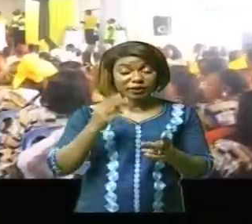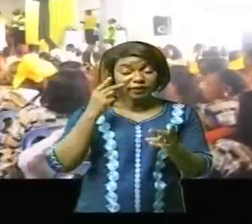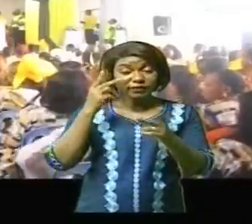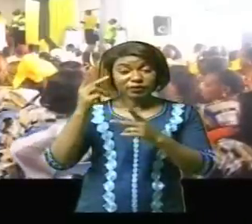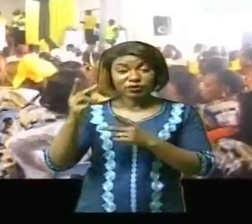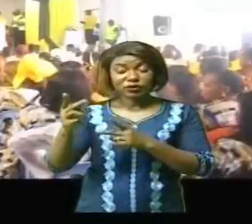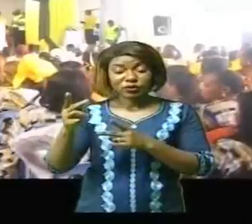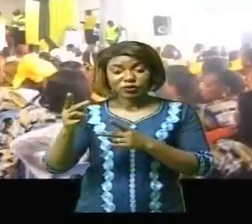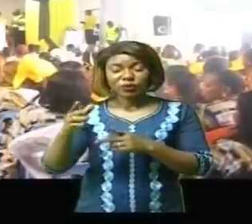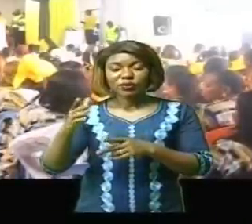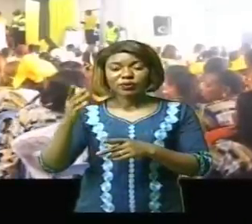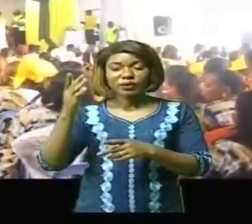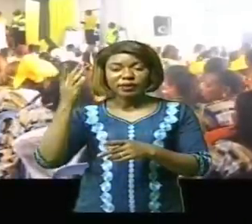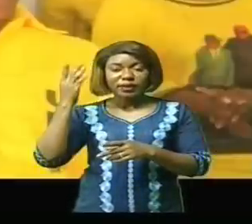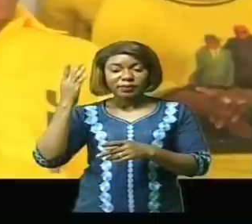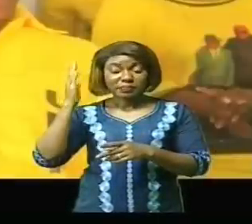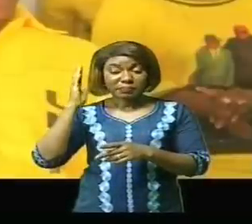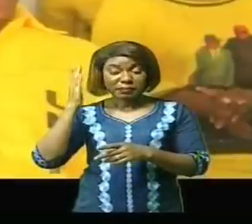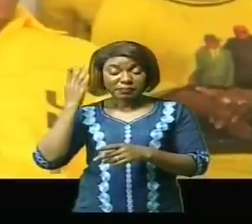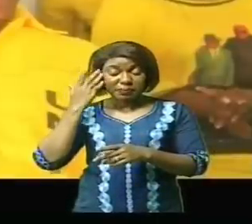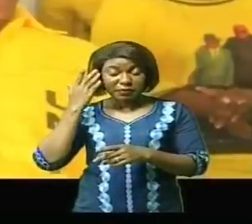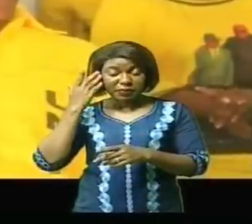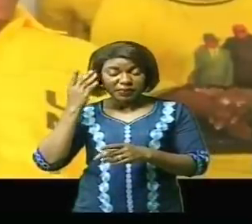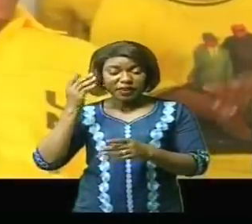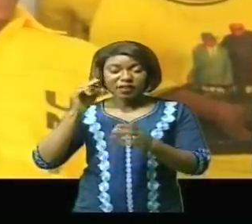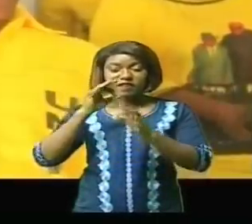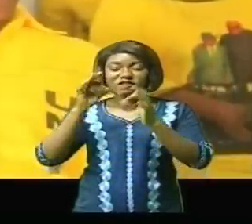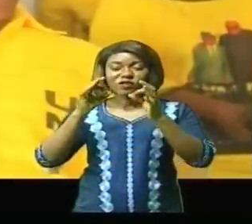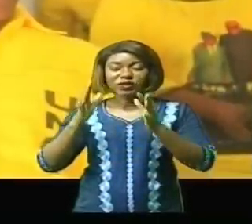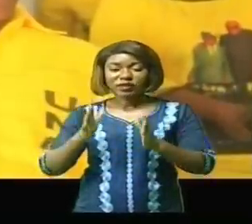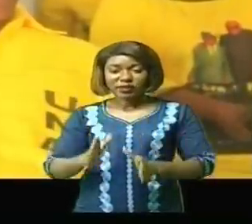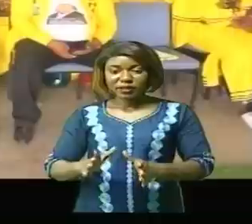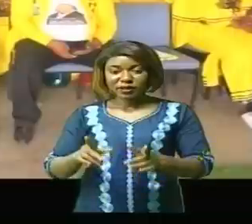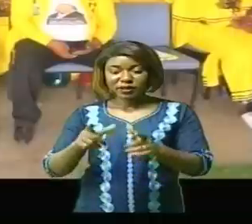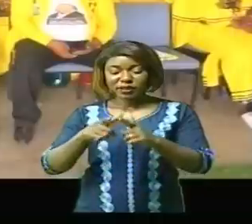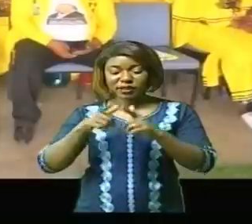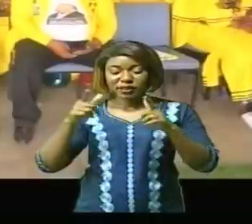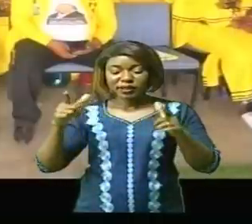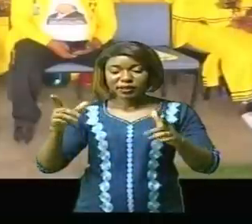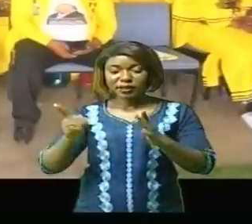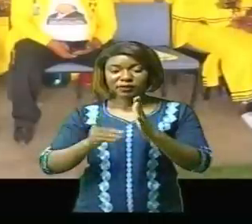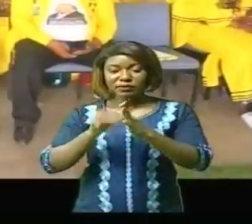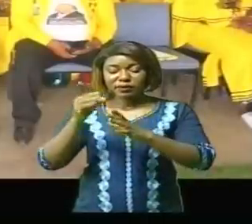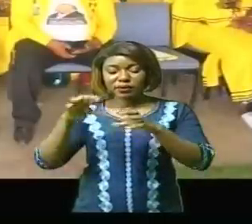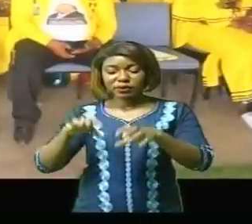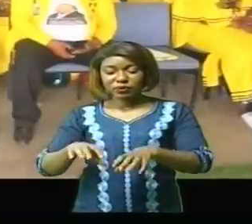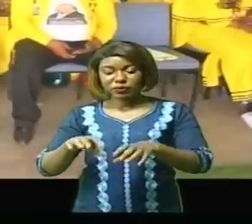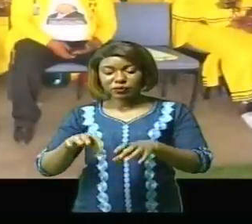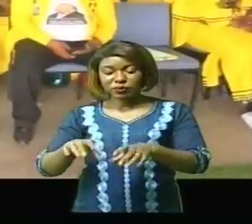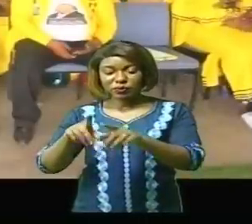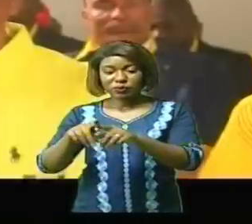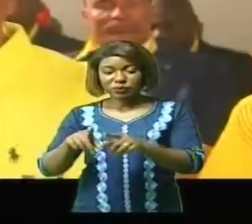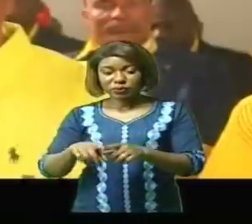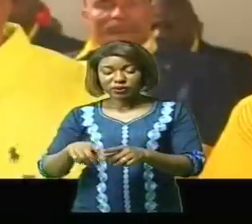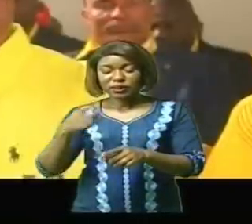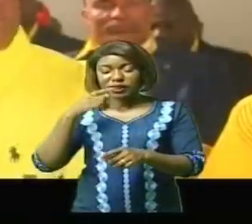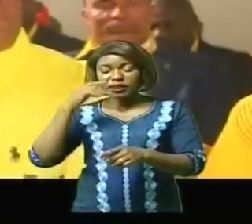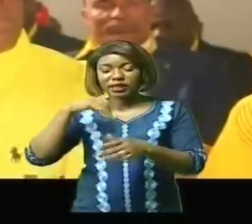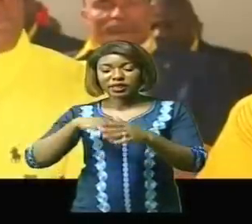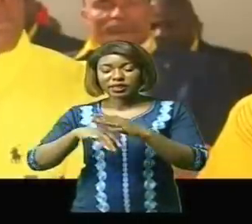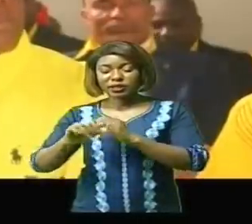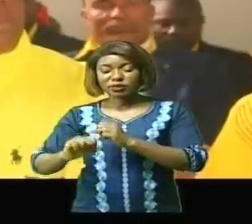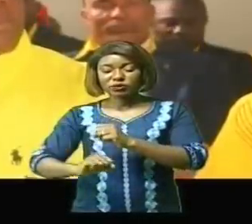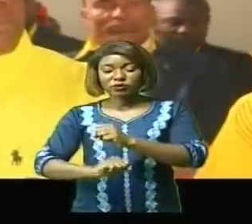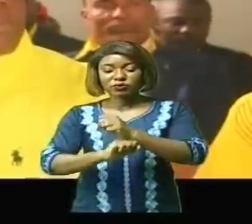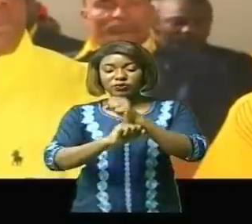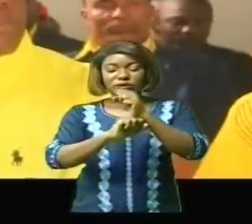père fondateur de l'UNAFEC. Entendez la grandeur et le développement intégral du Congo. Aussi a-t-il réitéré le soutien de